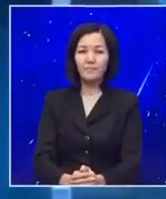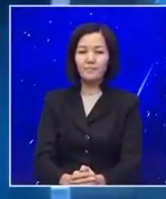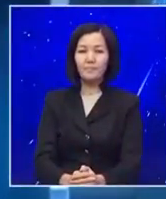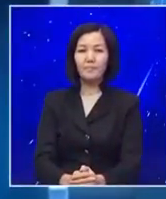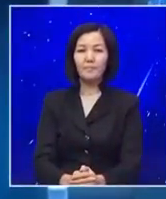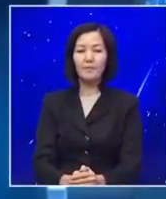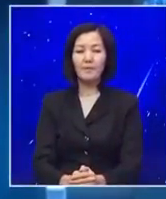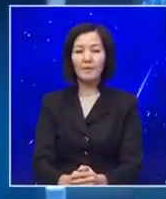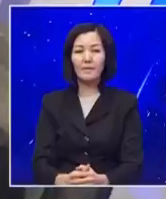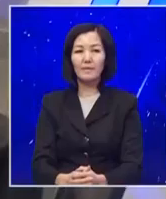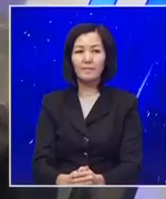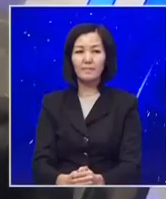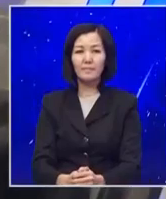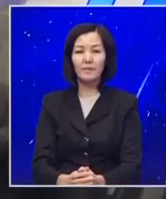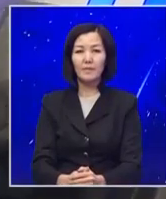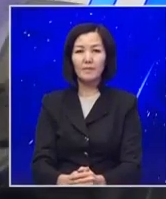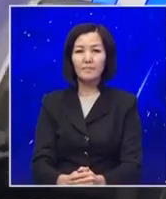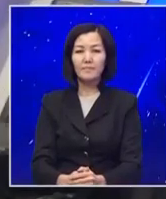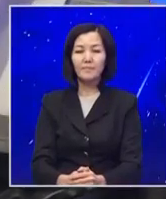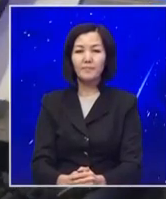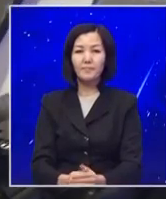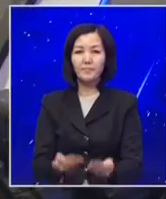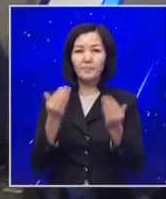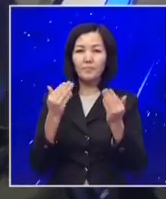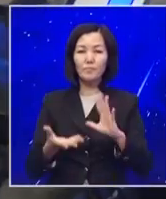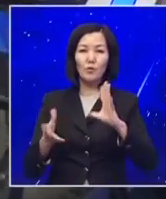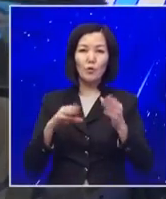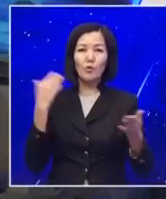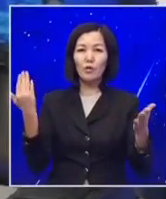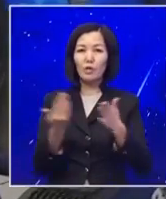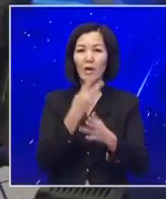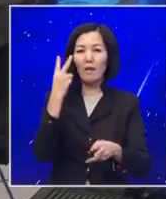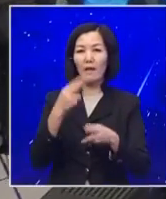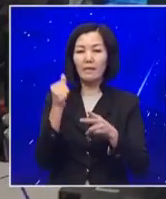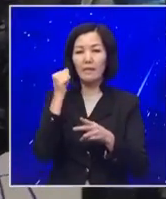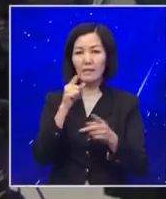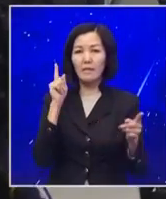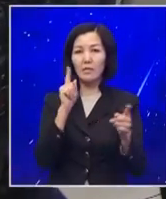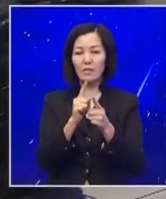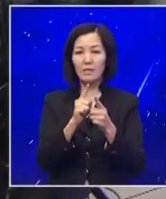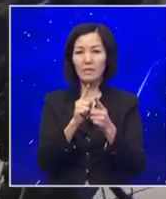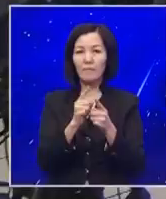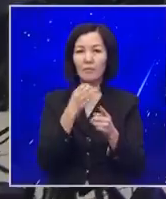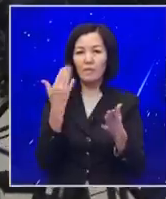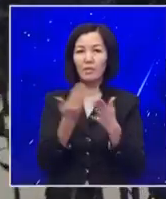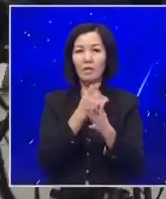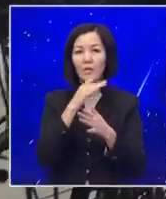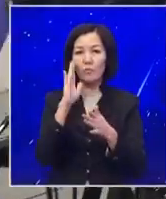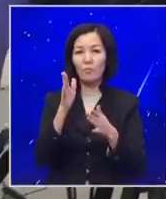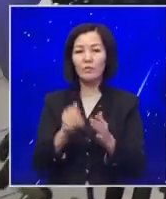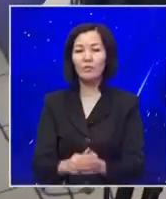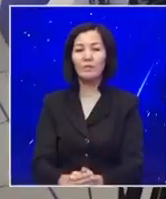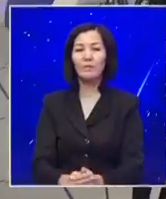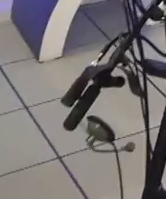телеарнасы. Бүгінге осы, жағымды жаңалықтар көп болсын. Аман сау болыңыздар.